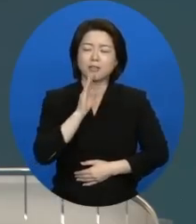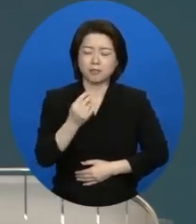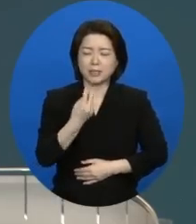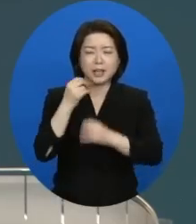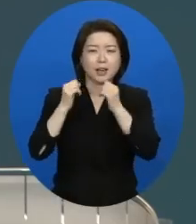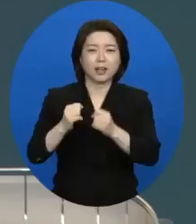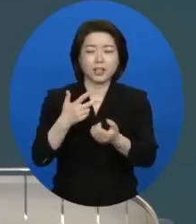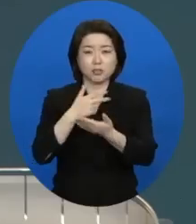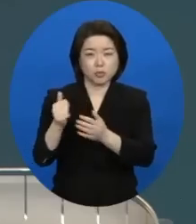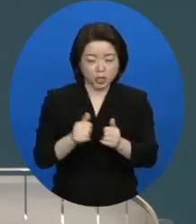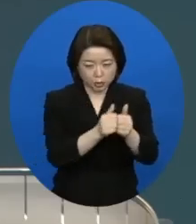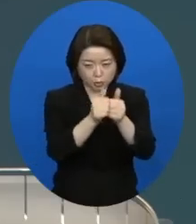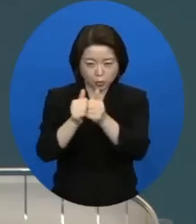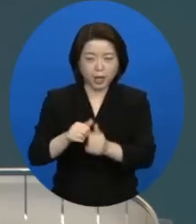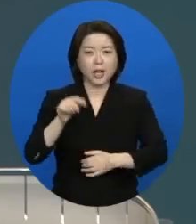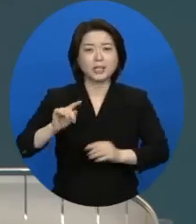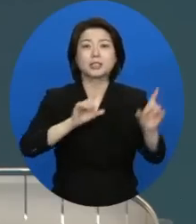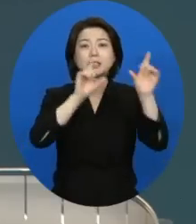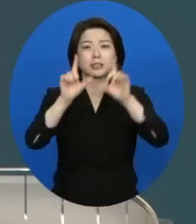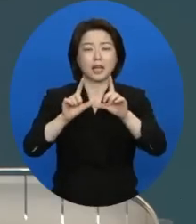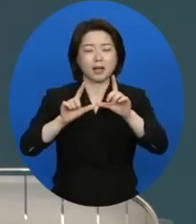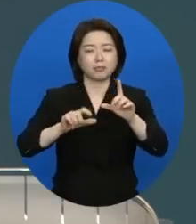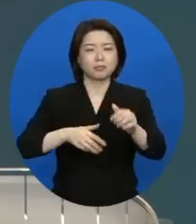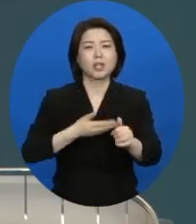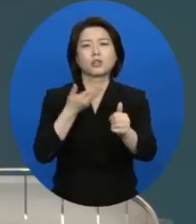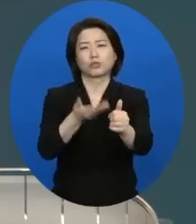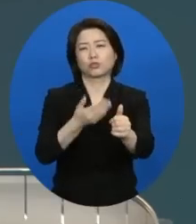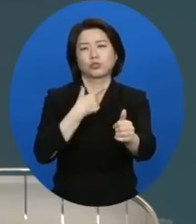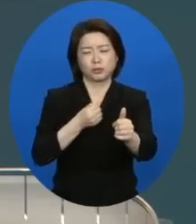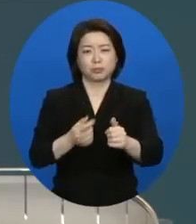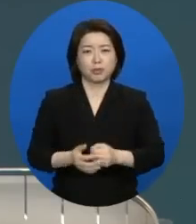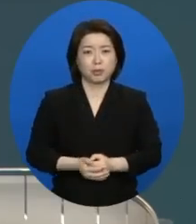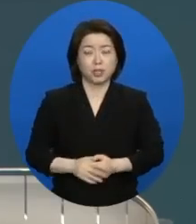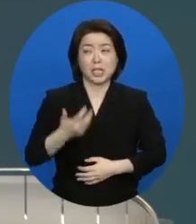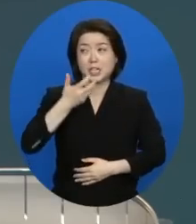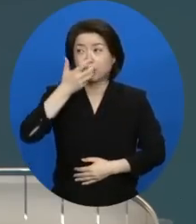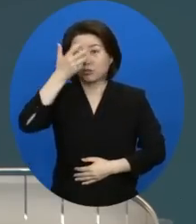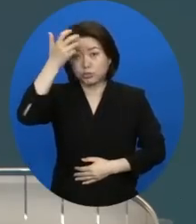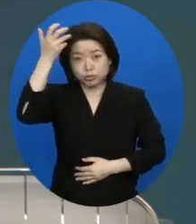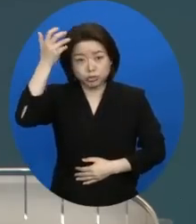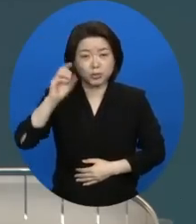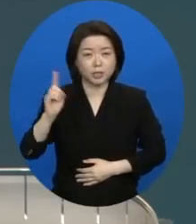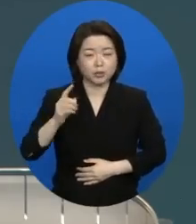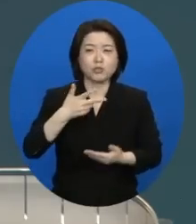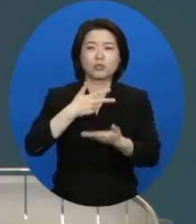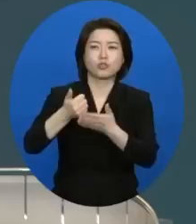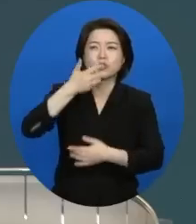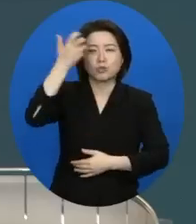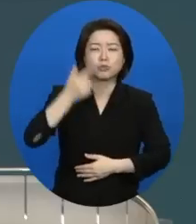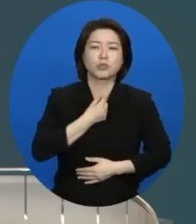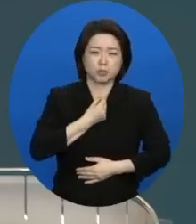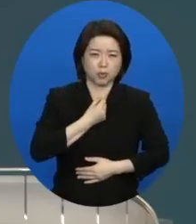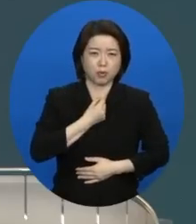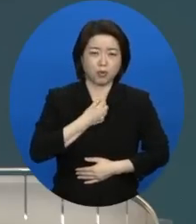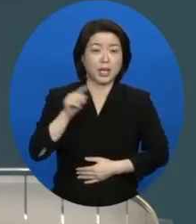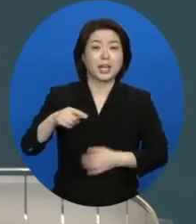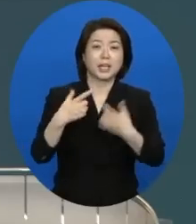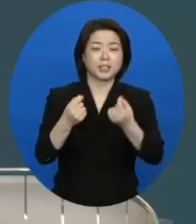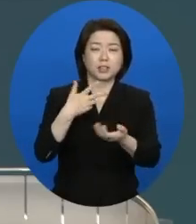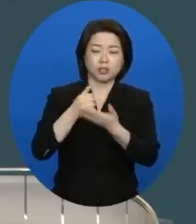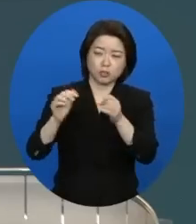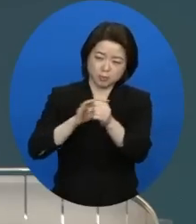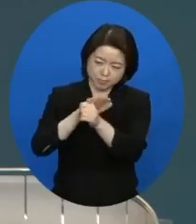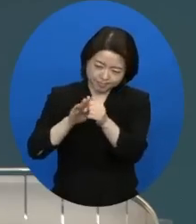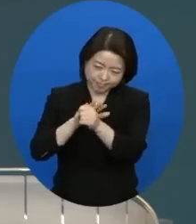주님과 동행하는 그 삶이고, 꿈을 꾸어도 주님 꿈을 꾸고 싶고, 그렇게 주님을